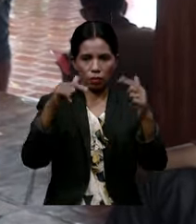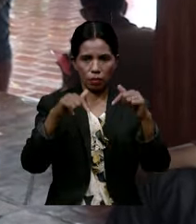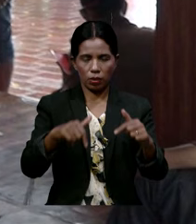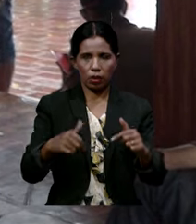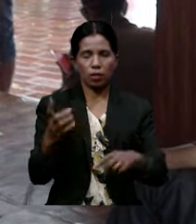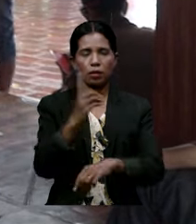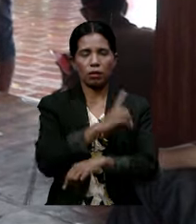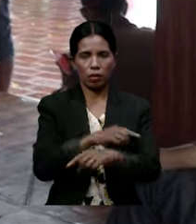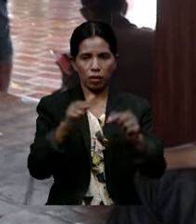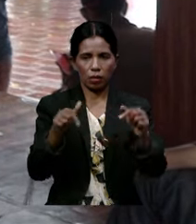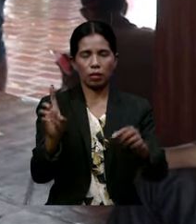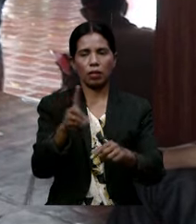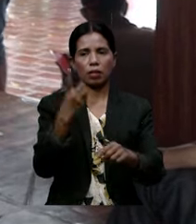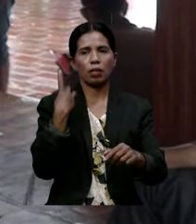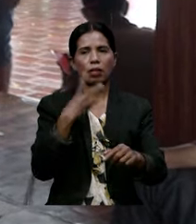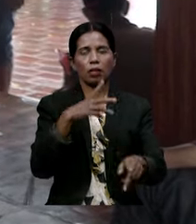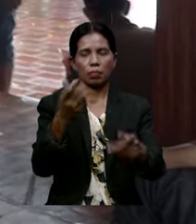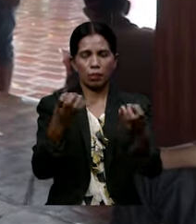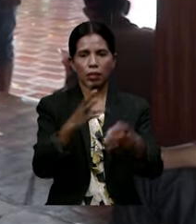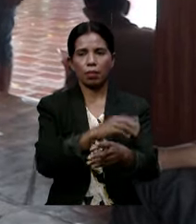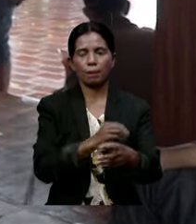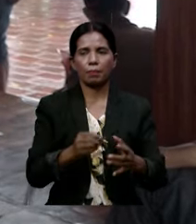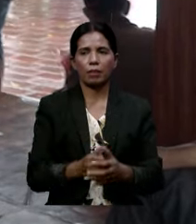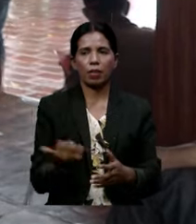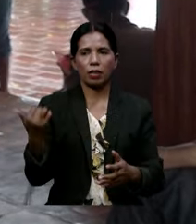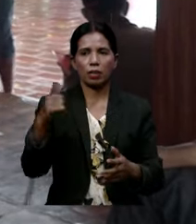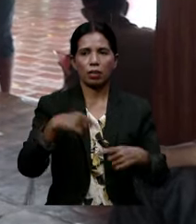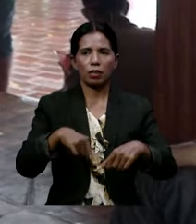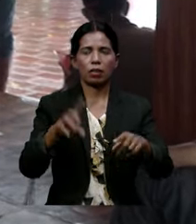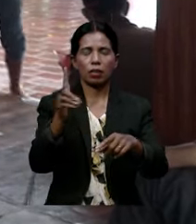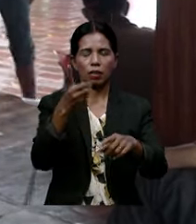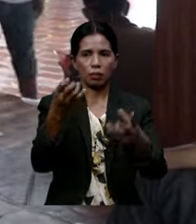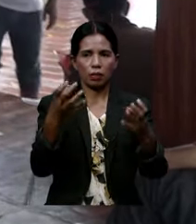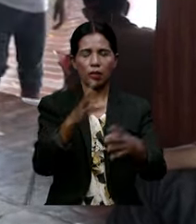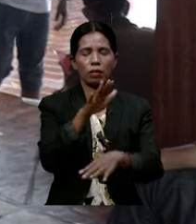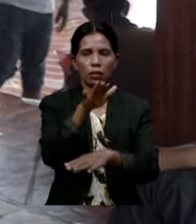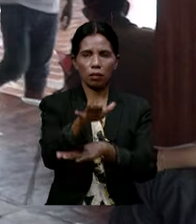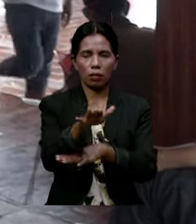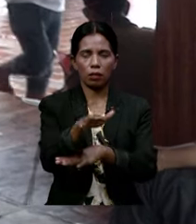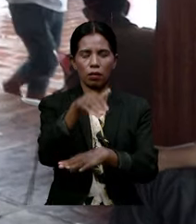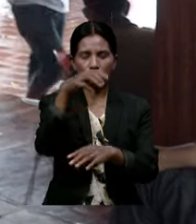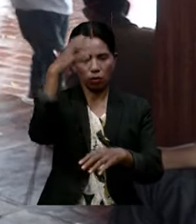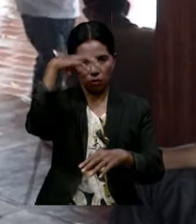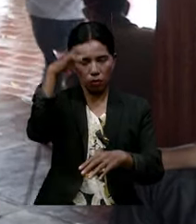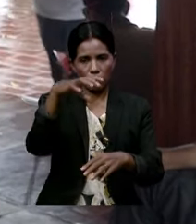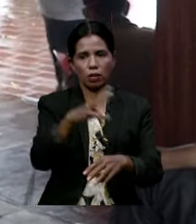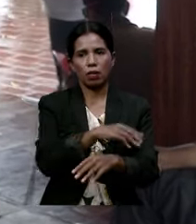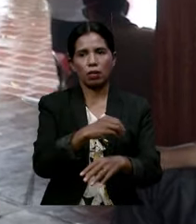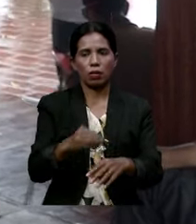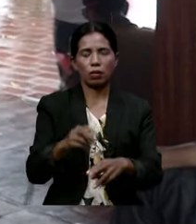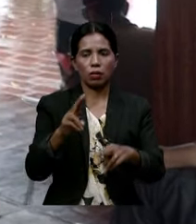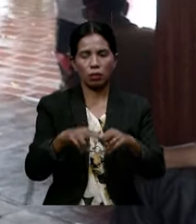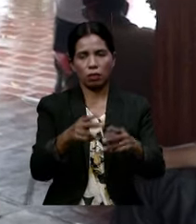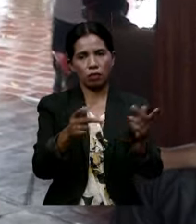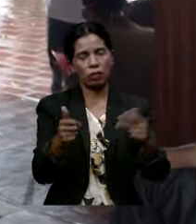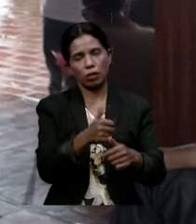hane so wah ini dader makai mabara sira barak bae bae sira sai ne dader barak liu mebe tambah lok raik ne udan poe sira balong tur tiap fatin